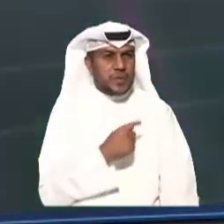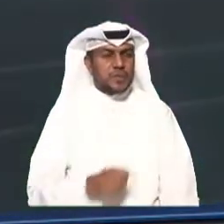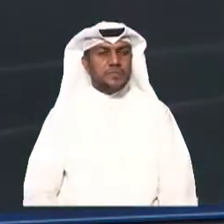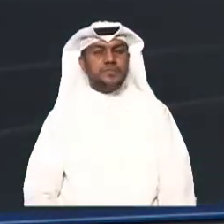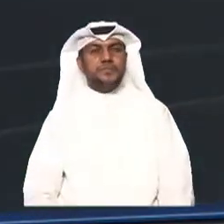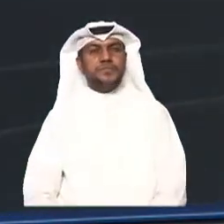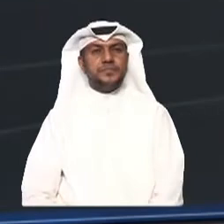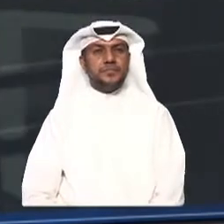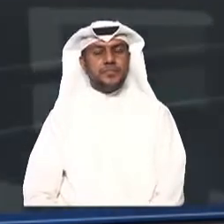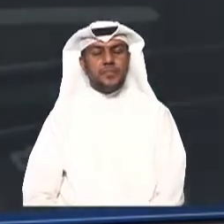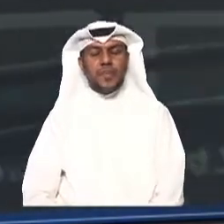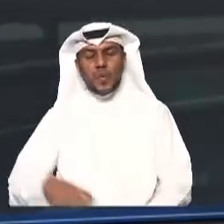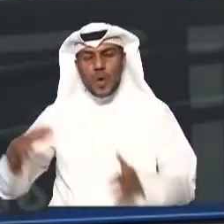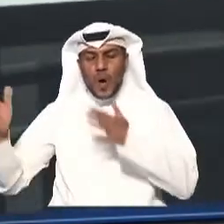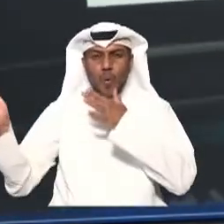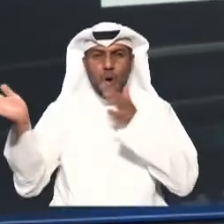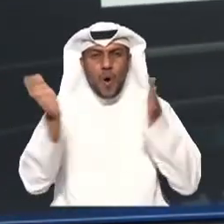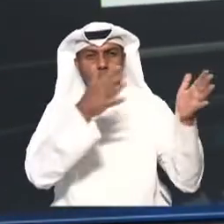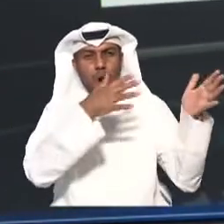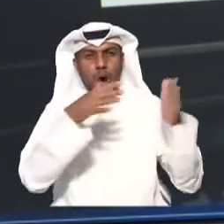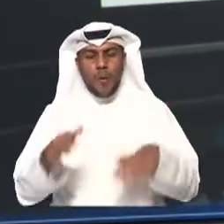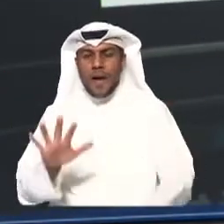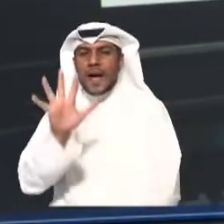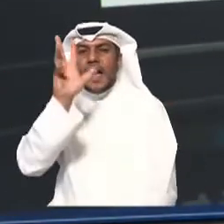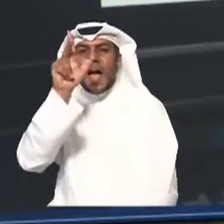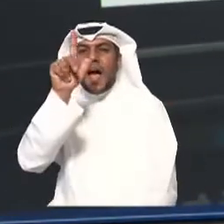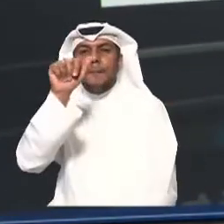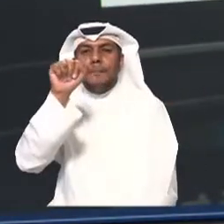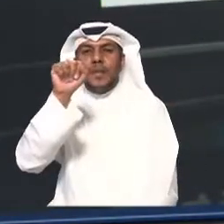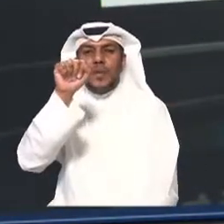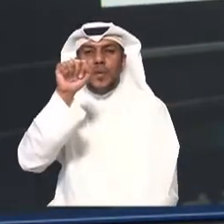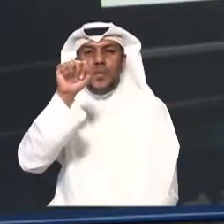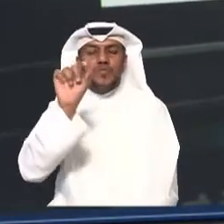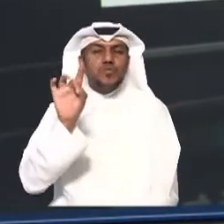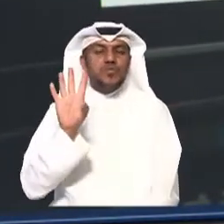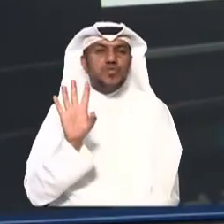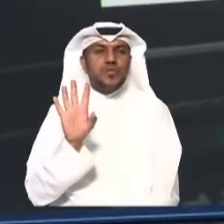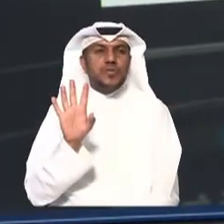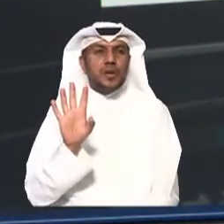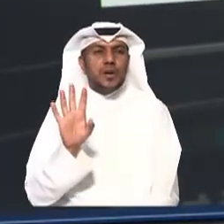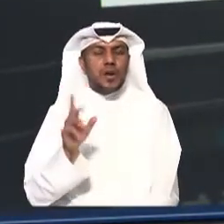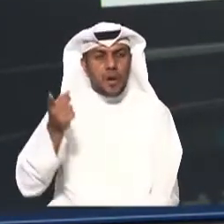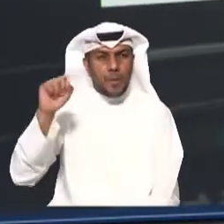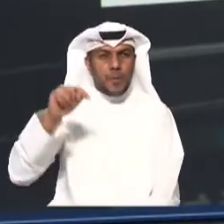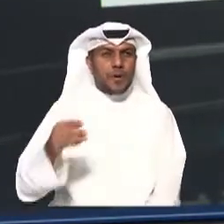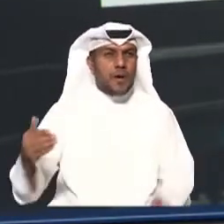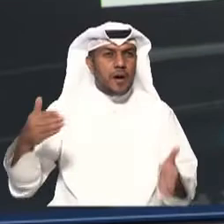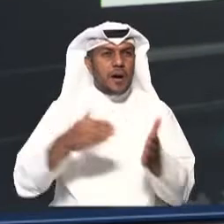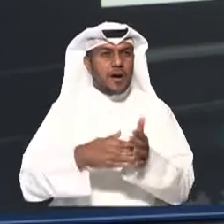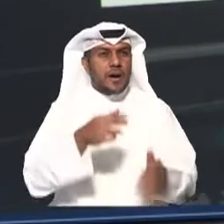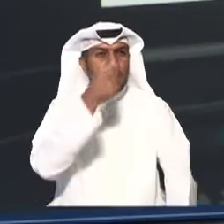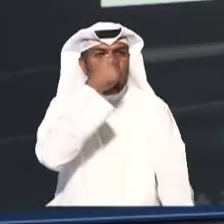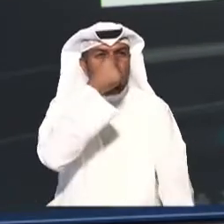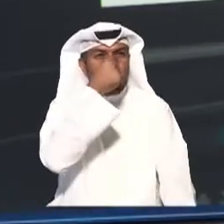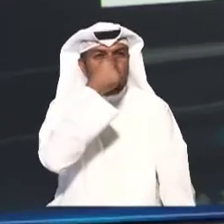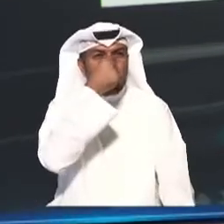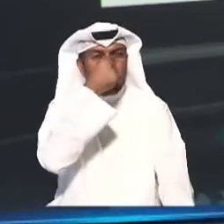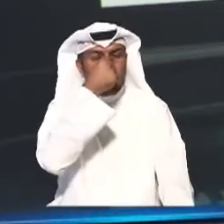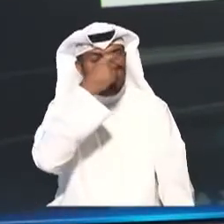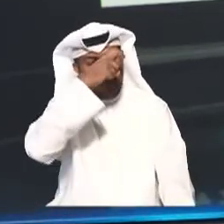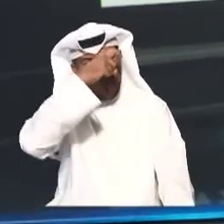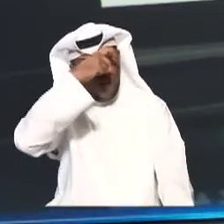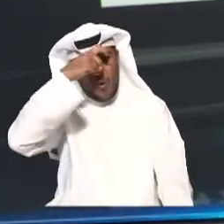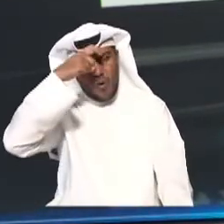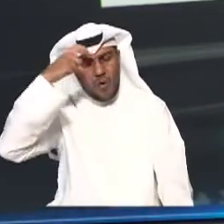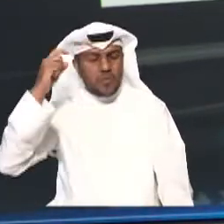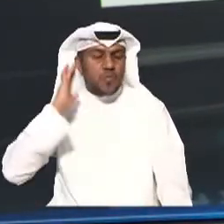6:51. الطقس المتوقع في مدينة الكويت خلال الخمس أيام القادمة إن شاء الله ابتداء من يوم الغد حتى يوم الخميس طقس حار، وأيضا رطب